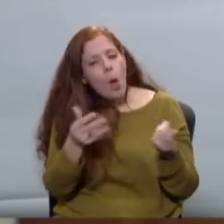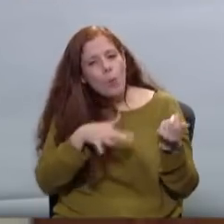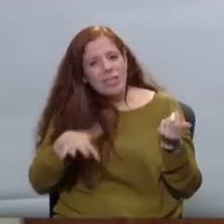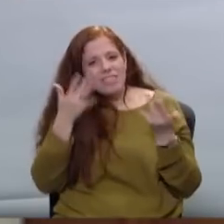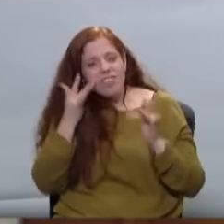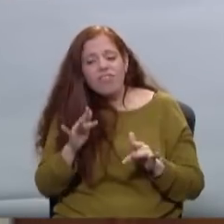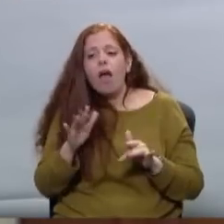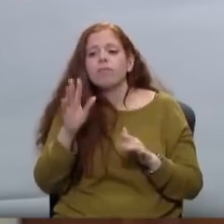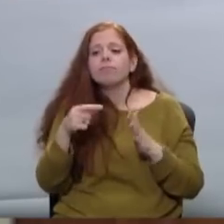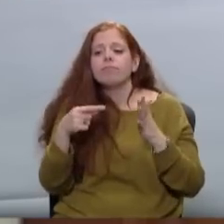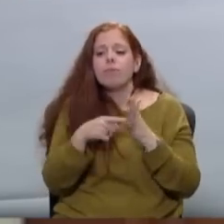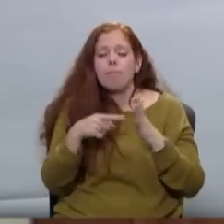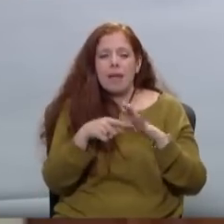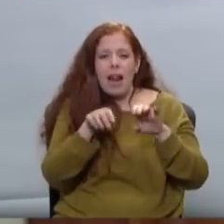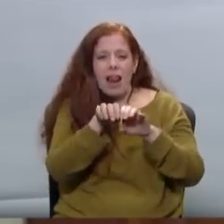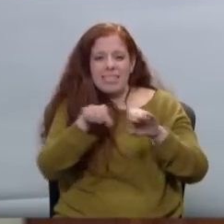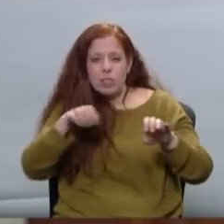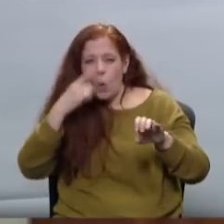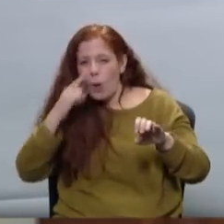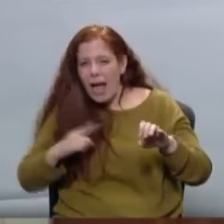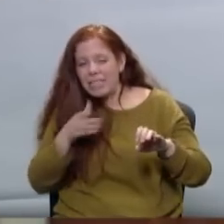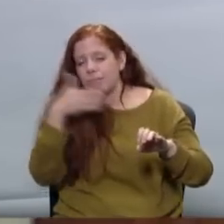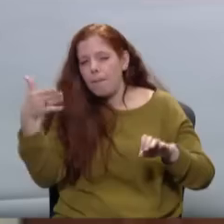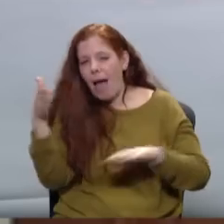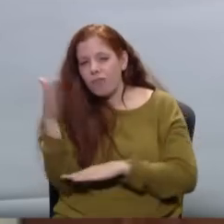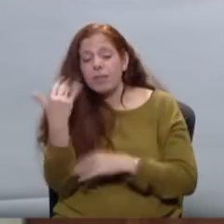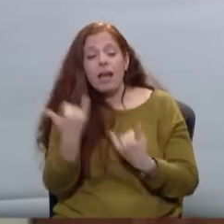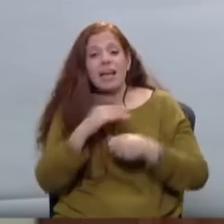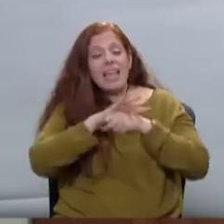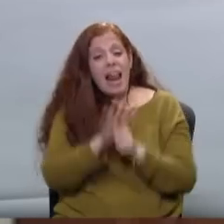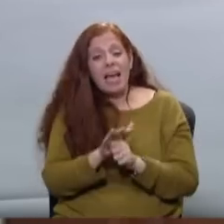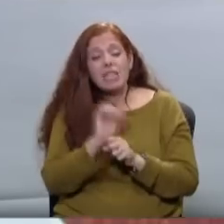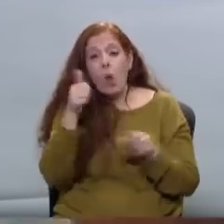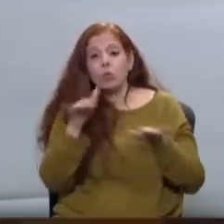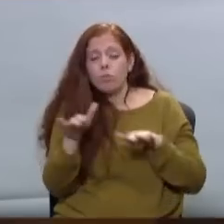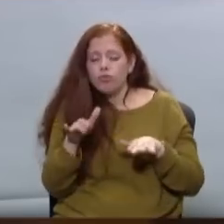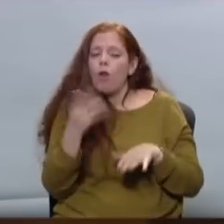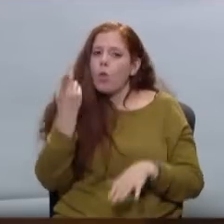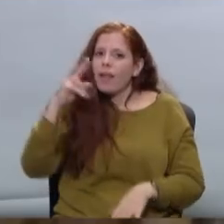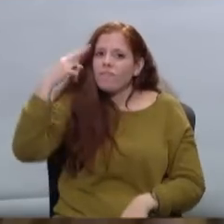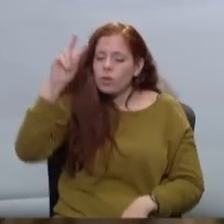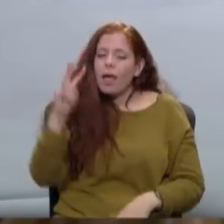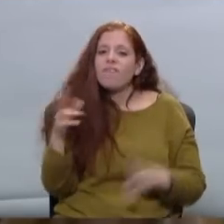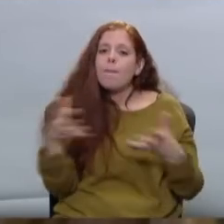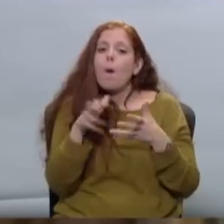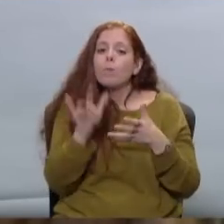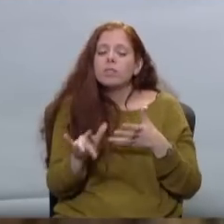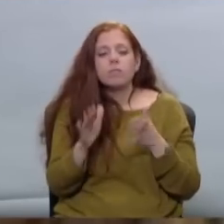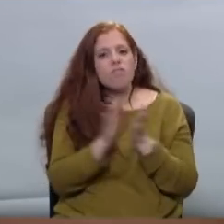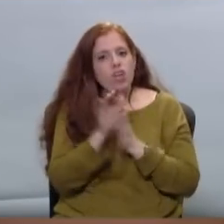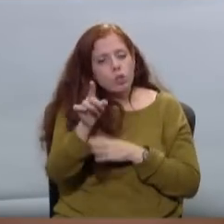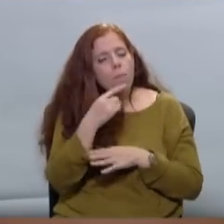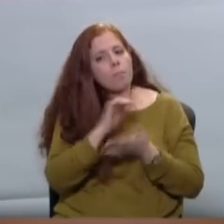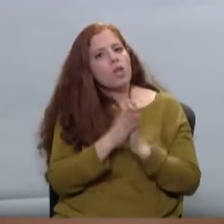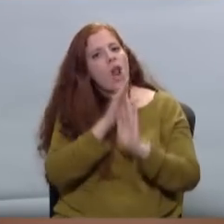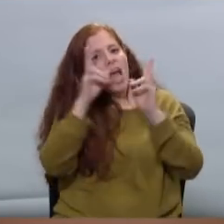תוכנית להנחת צינור גז במערב המדינה. כעת הלחץ על ראש הממשלה טרודו גובר, ובאופוזיציה קוראים לו לשים סוף